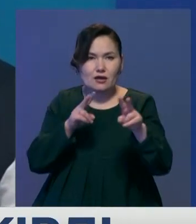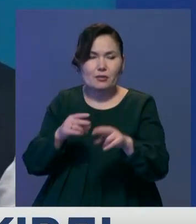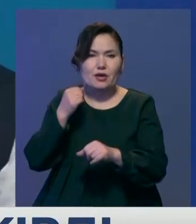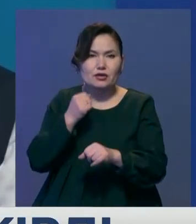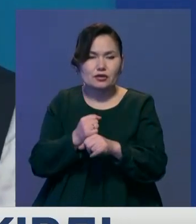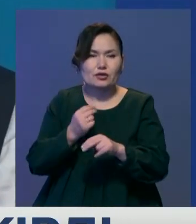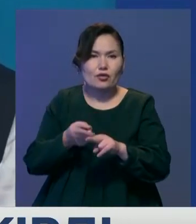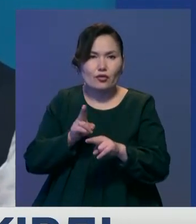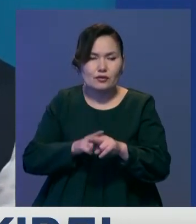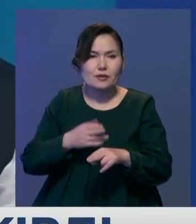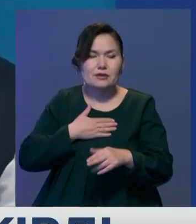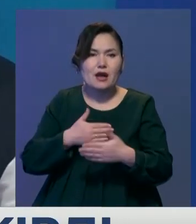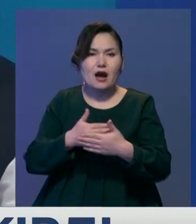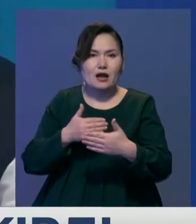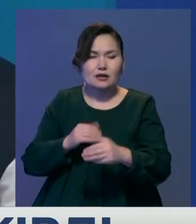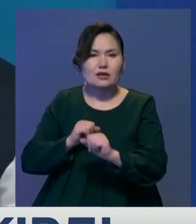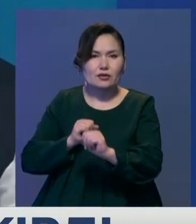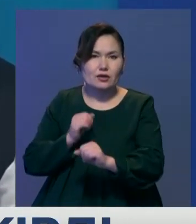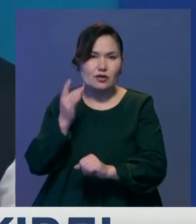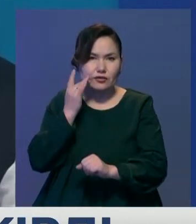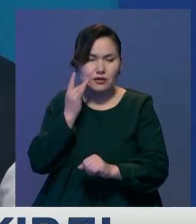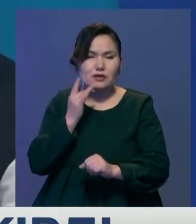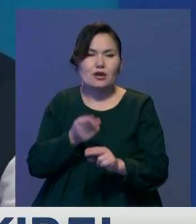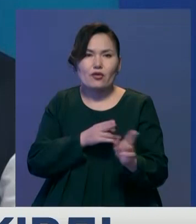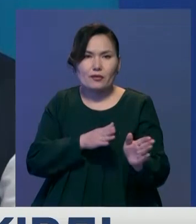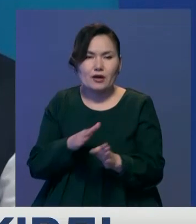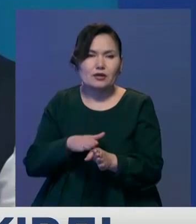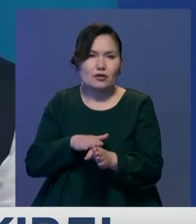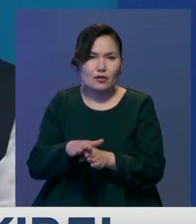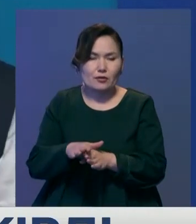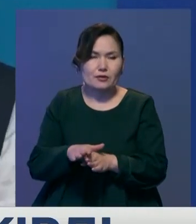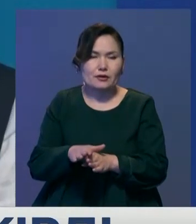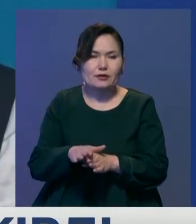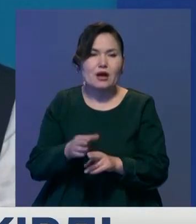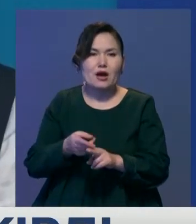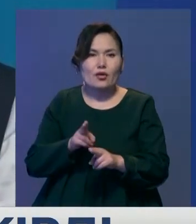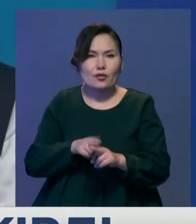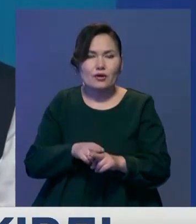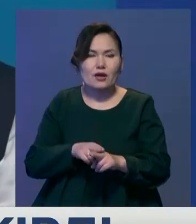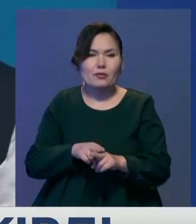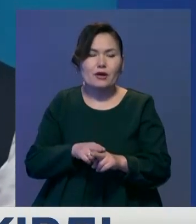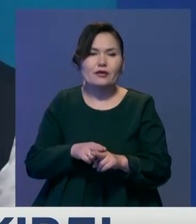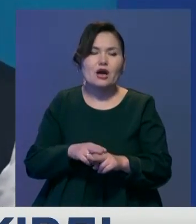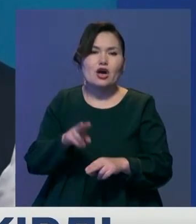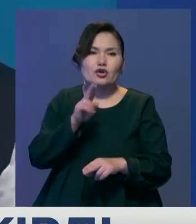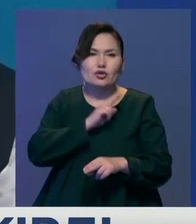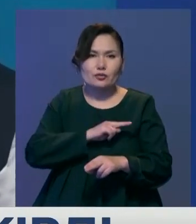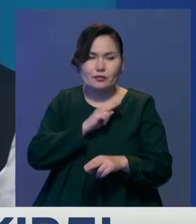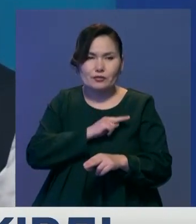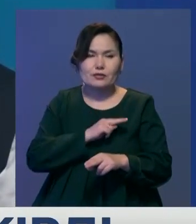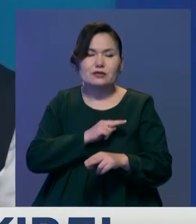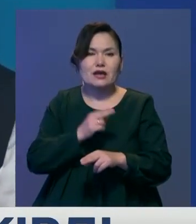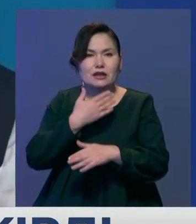семья мүшелерін жұқтырмаудың есебінен жұқтырмау мақсатында тексеріледі. Яғни шығар кезінде 5 күн